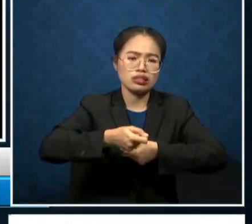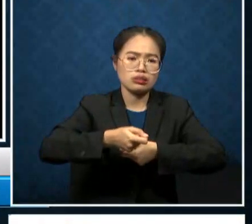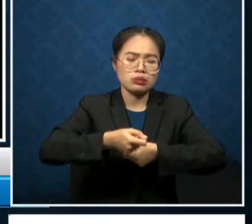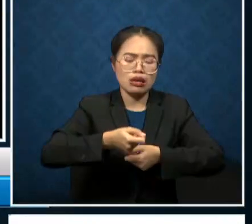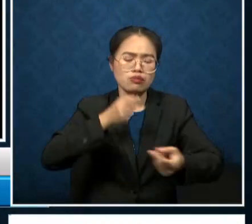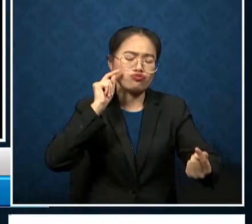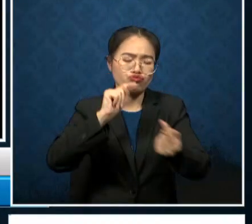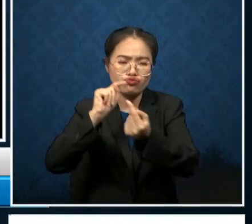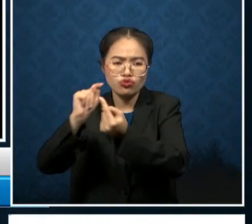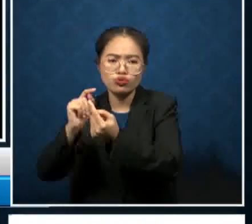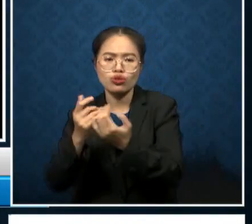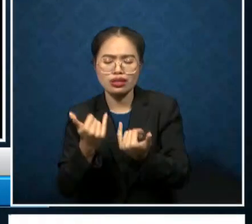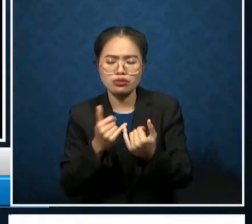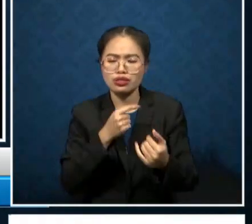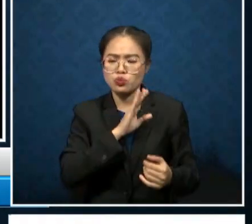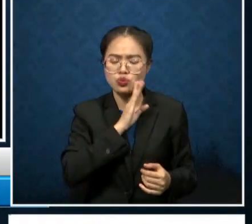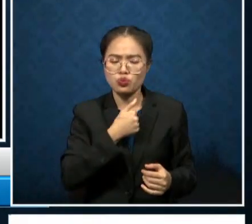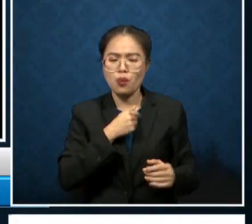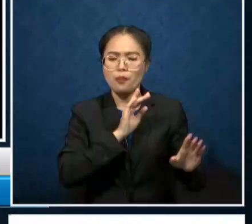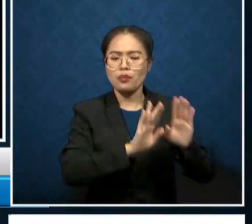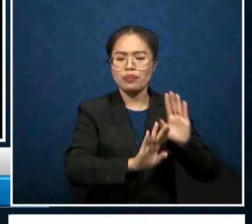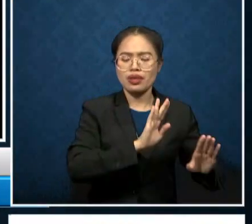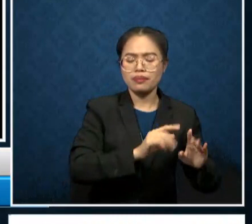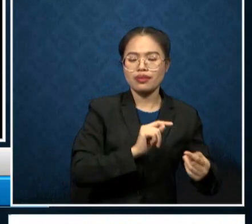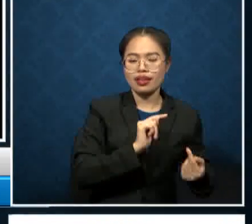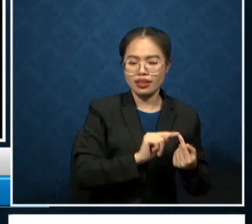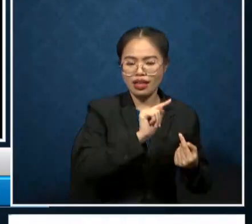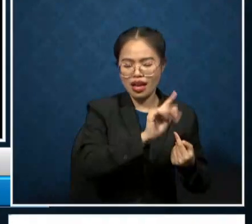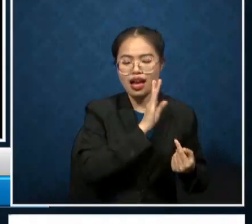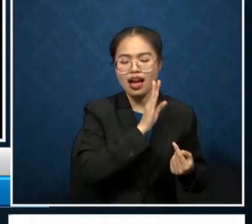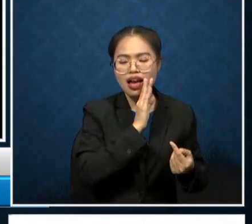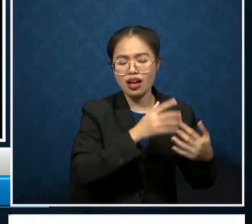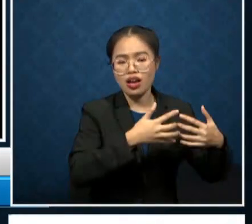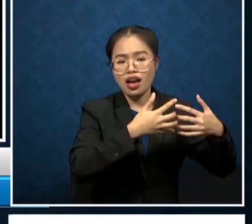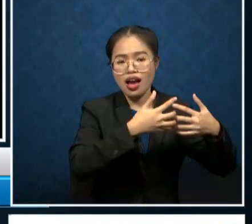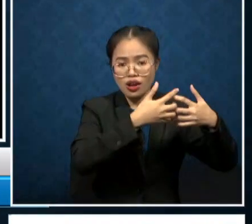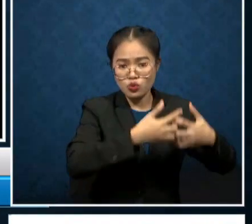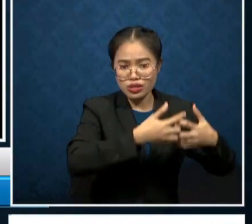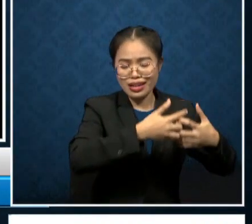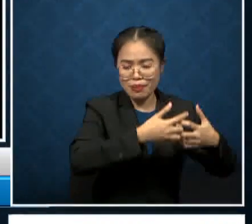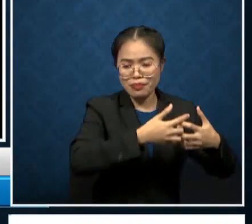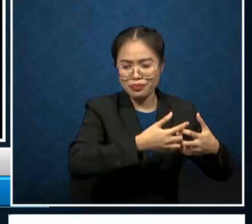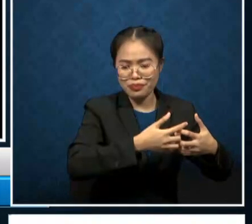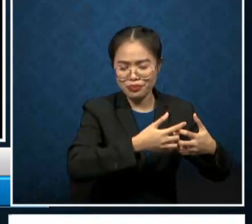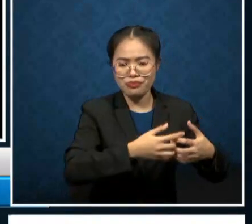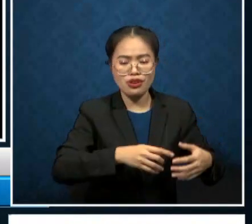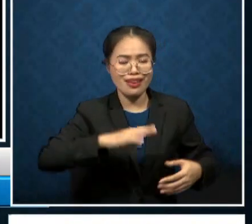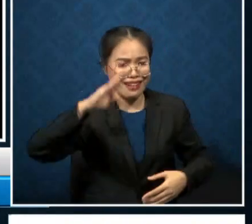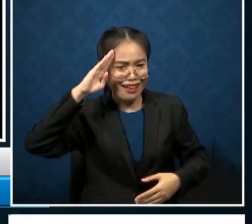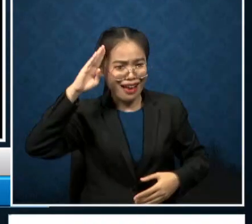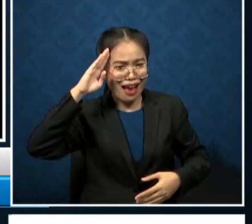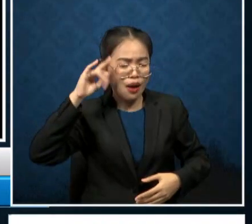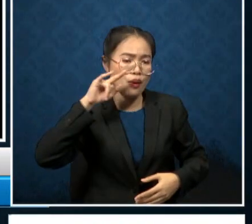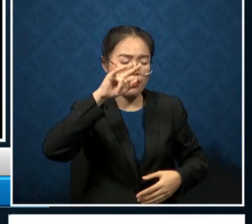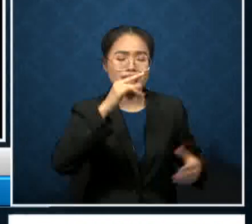สมถ้าผมจะเปรียบเทียบภาคอุตสาหกรรมเรามีก็จะประกาศเป็นเขตส่งเสริมอุตสาหกรรมหรือเขตเศรษฐกิจพิเศษภาคอุตสาหกรรมมันจะมี infrastructureเข้า